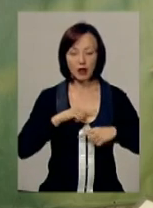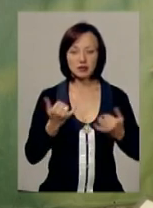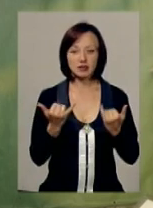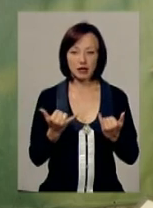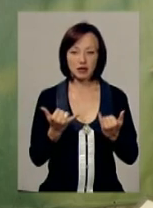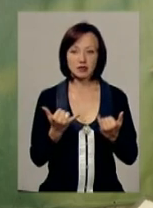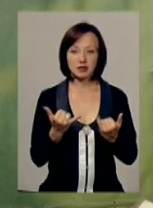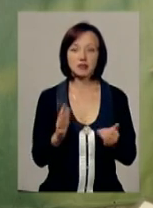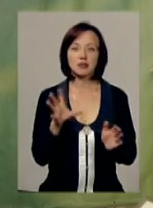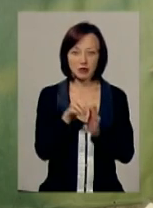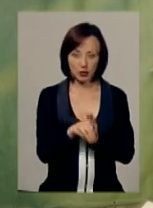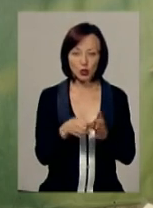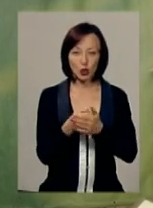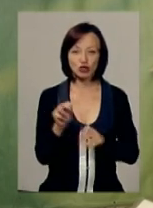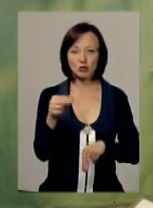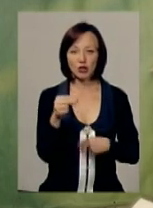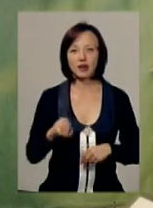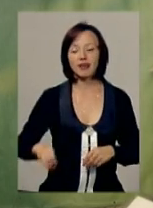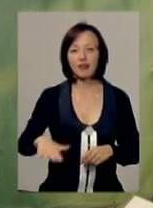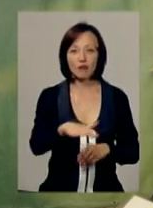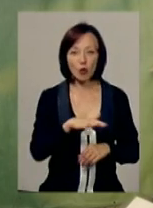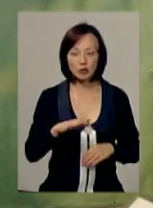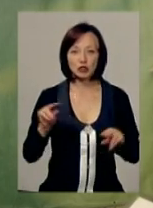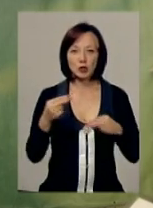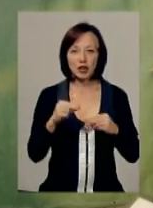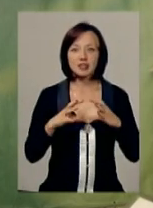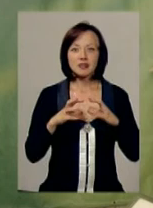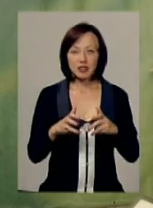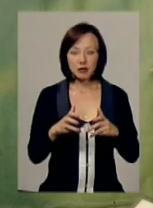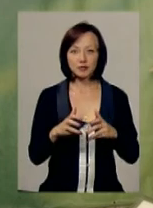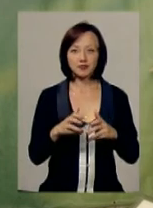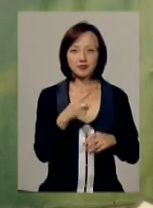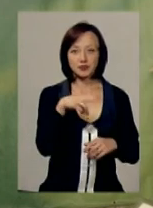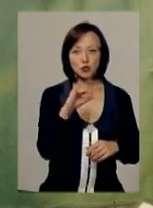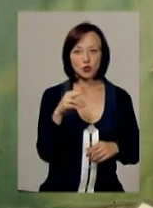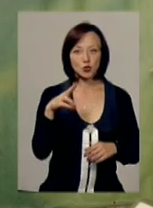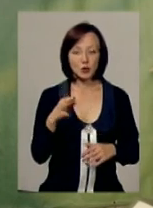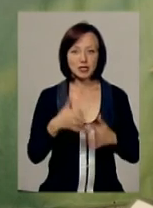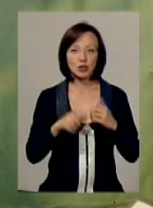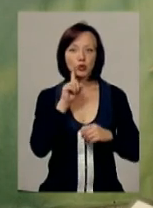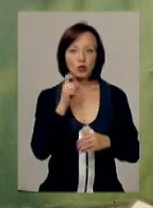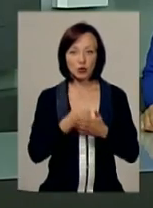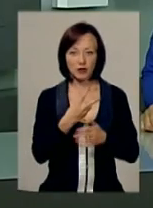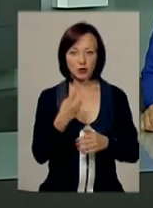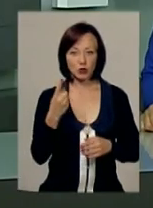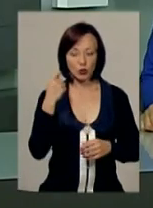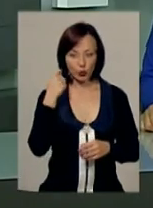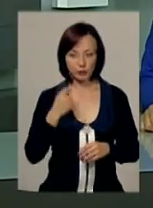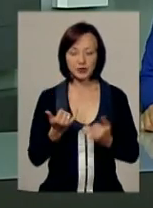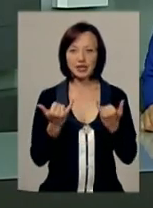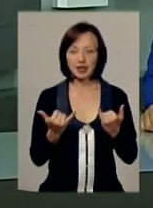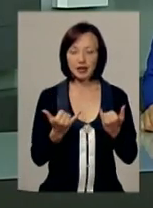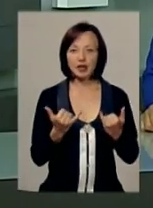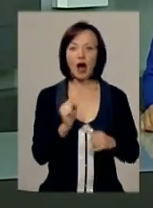зараз відібрався до чемпіонату Європи з дзюдо та чемпіонату світу з дзюдо серед юніорів до 21 року. Нині